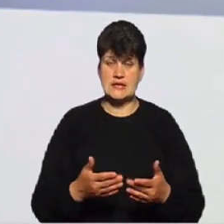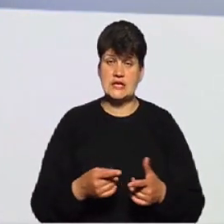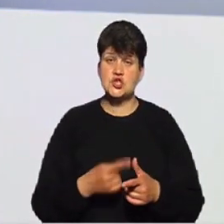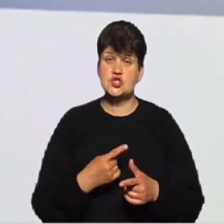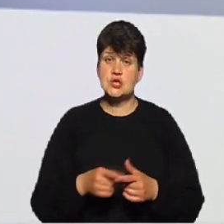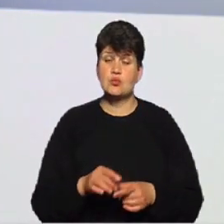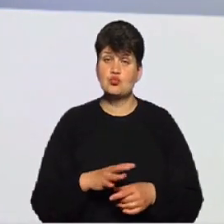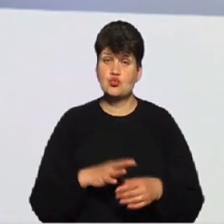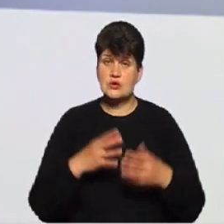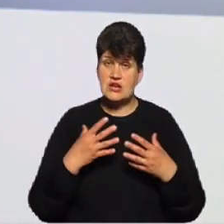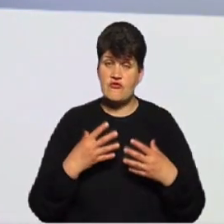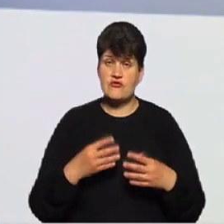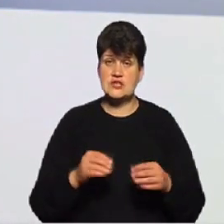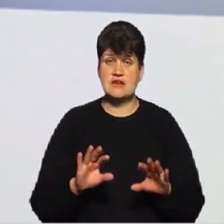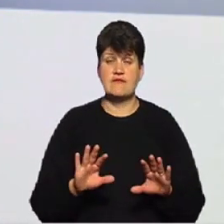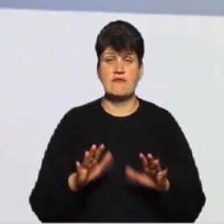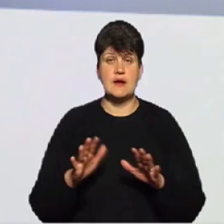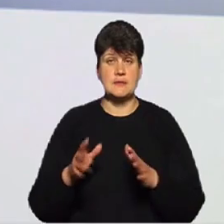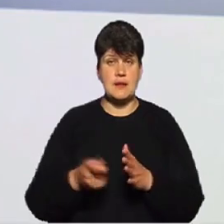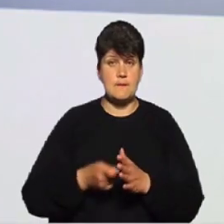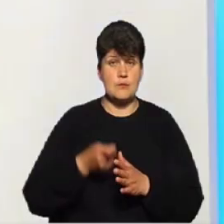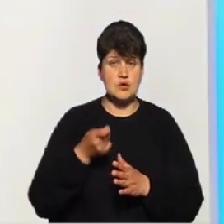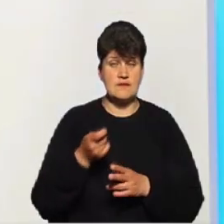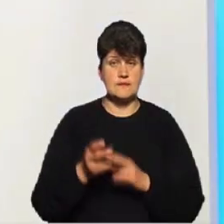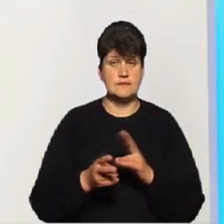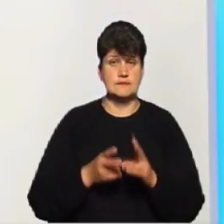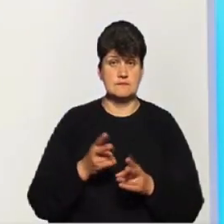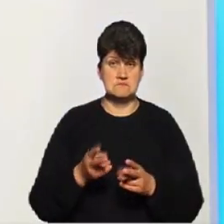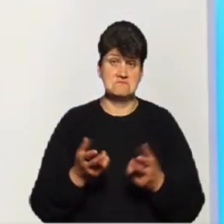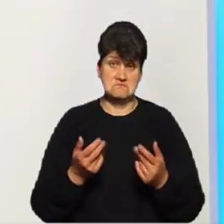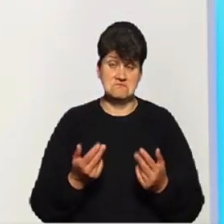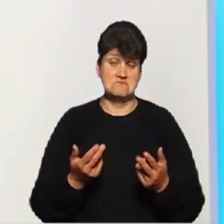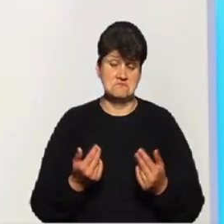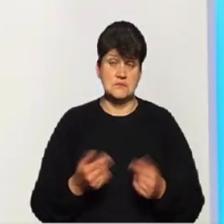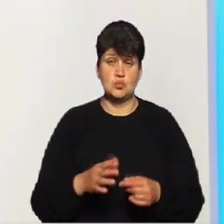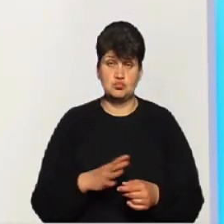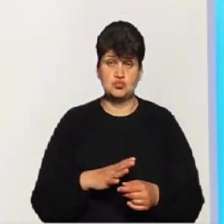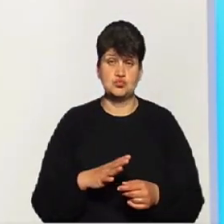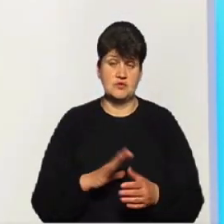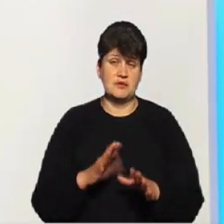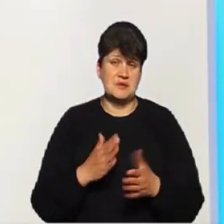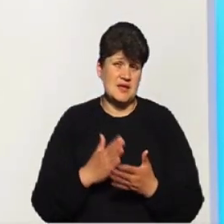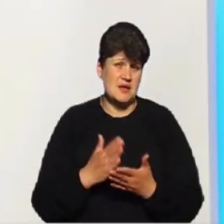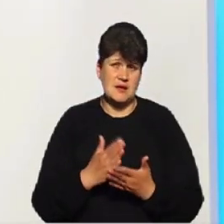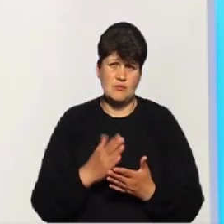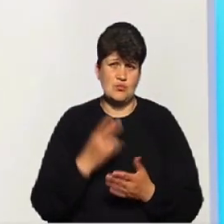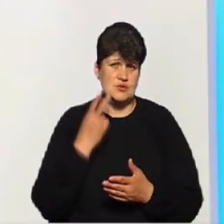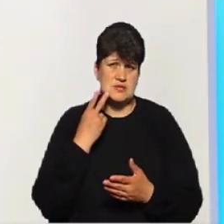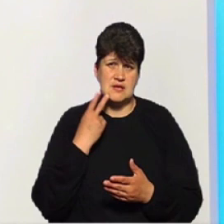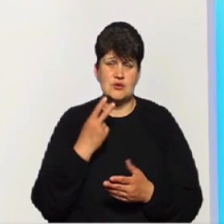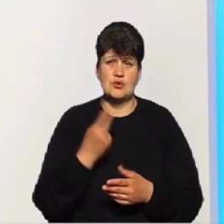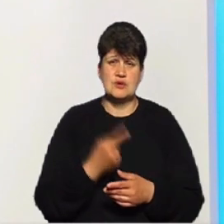випадки, коли учасники подавали цього року апеляції? Так, звичайно, були випадки. Стосовно... Вони є постійно, і чи один перевіряє, чи два перевіряє,